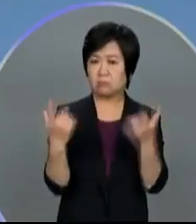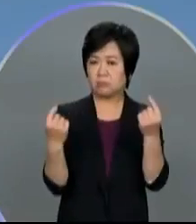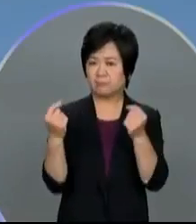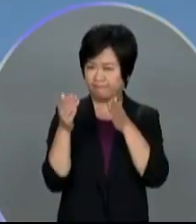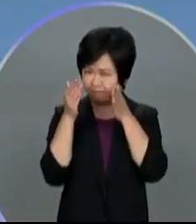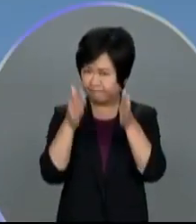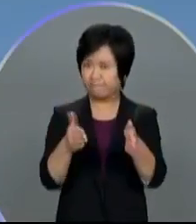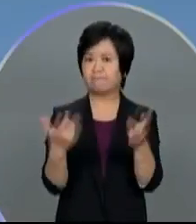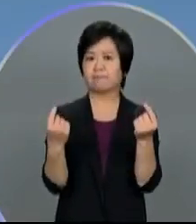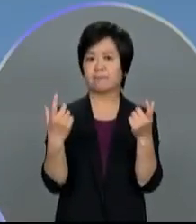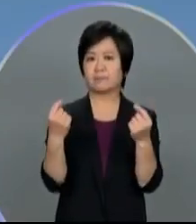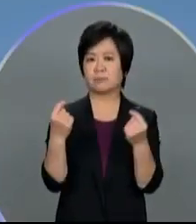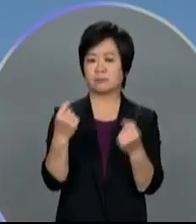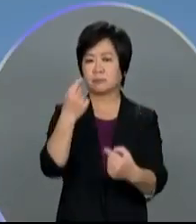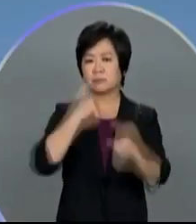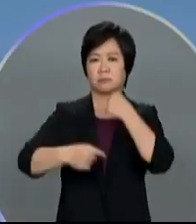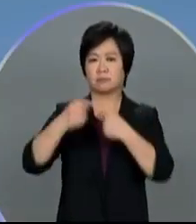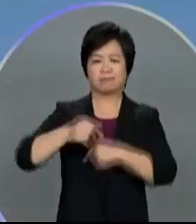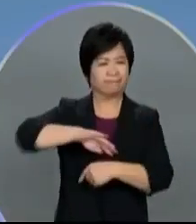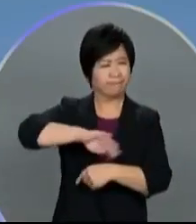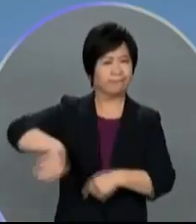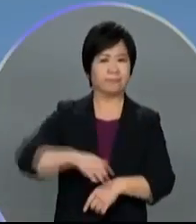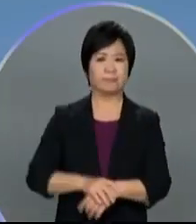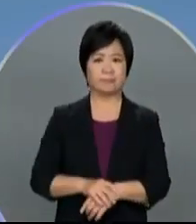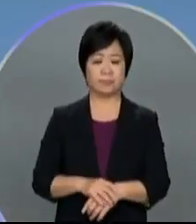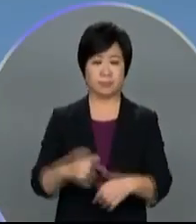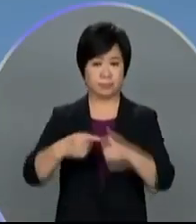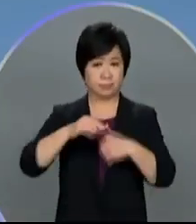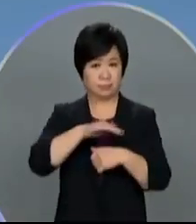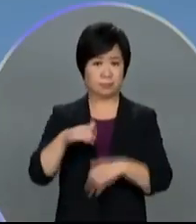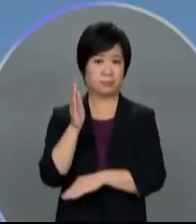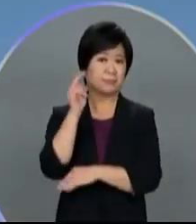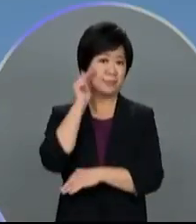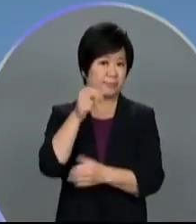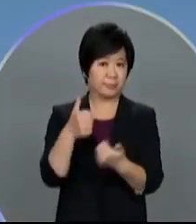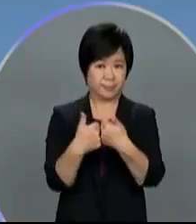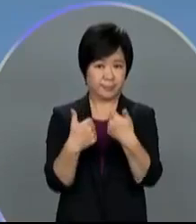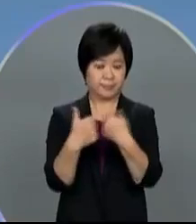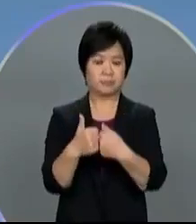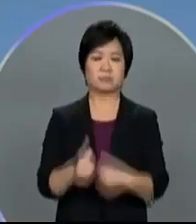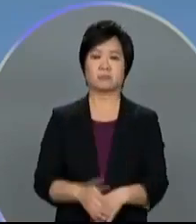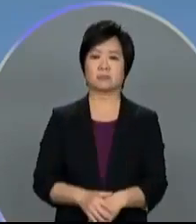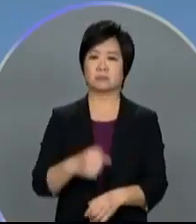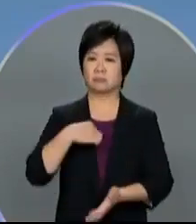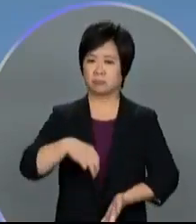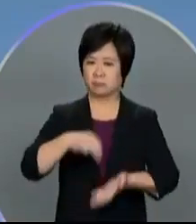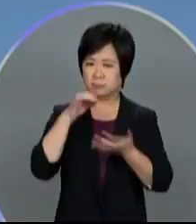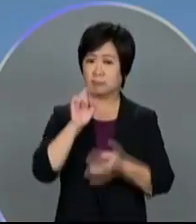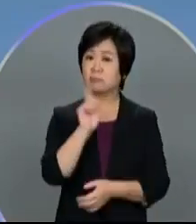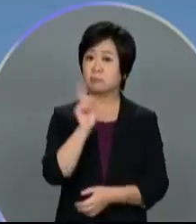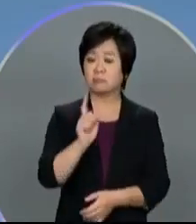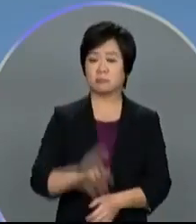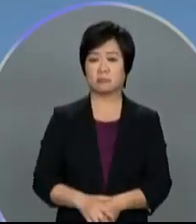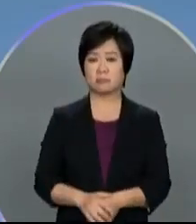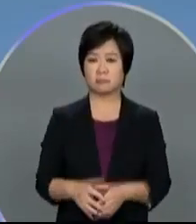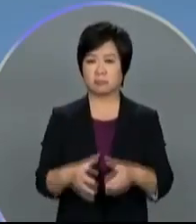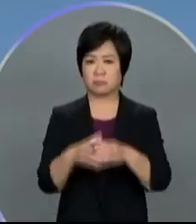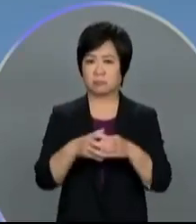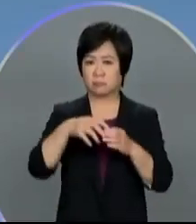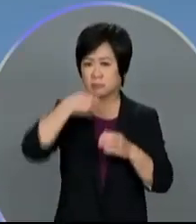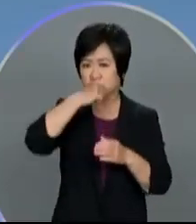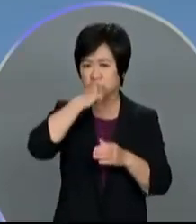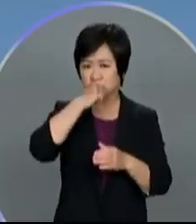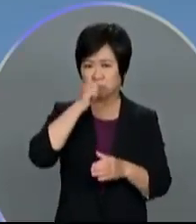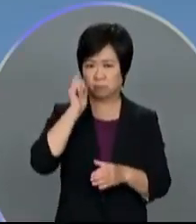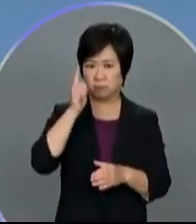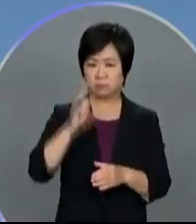向，没有人可以欺负我们。我们在第一场的政见会中，我曾经提到，团结台湾